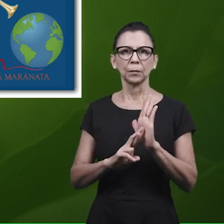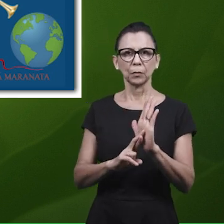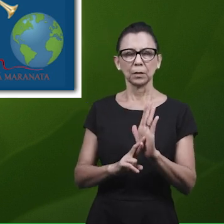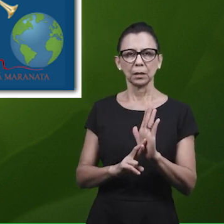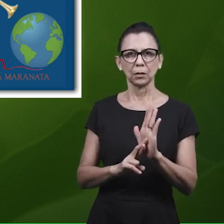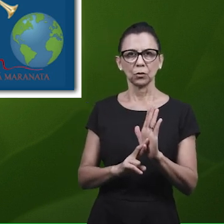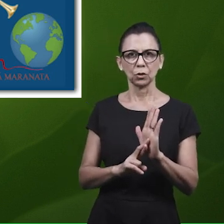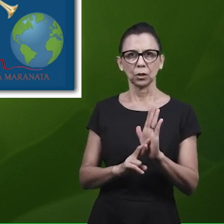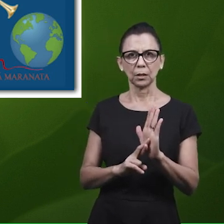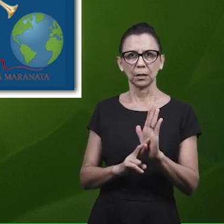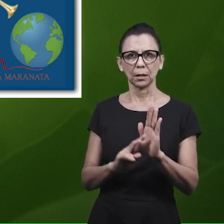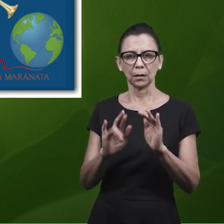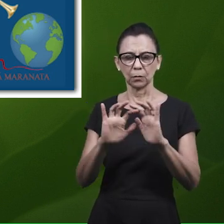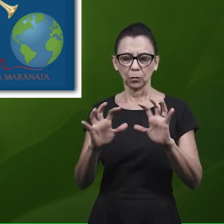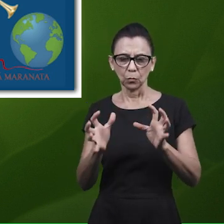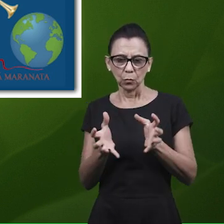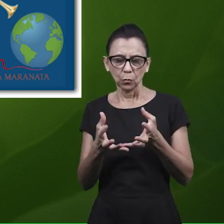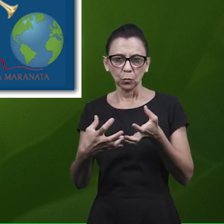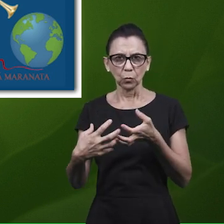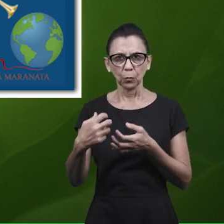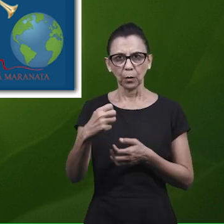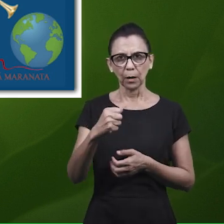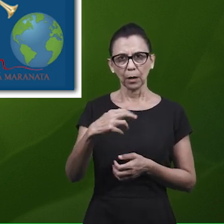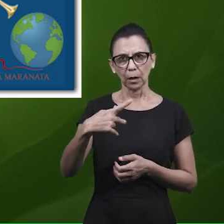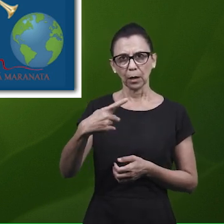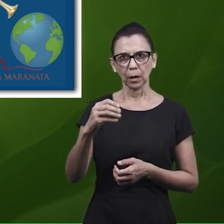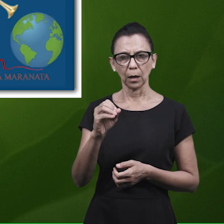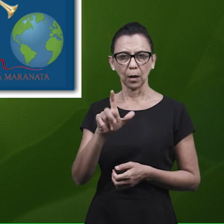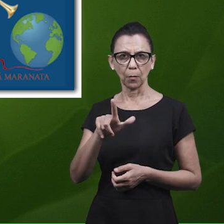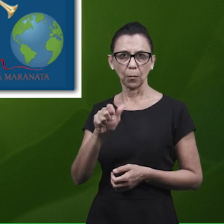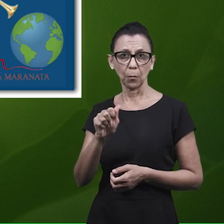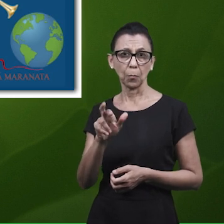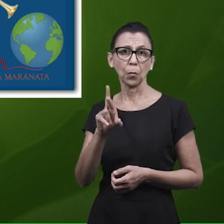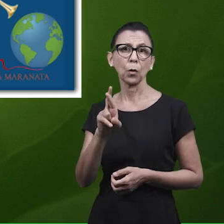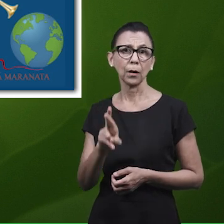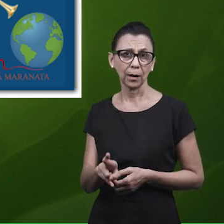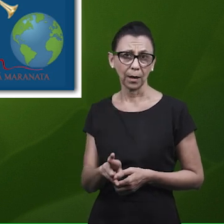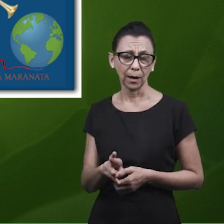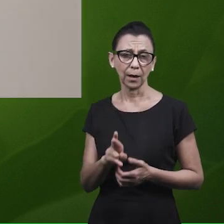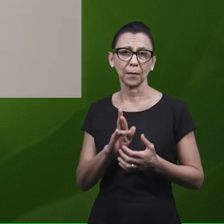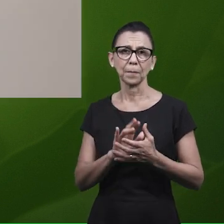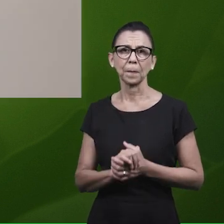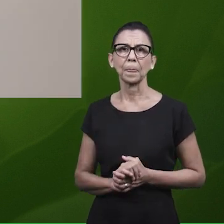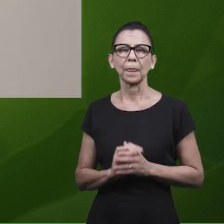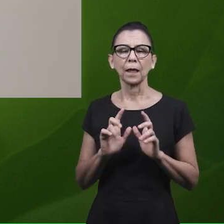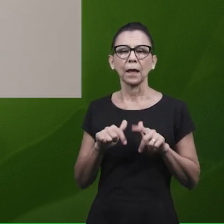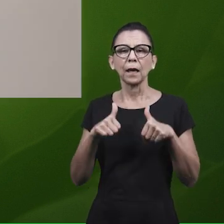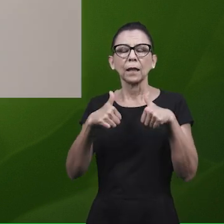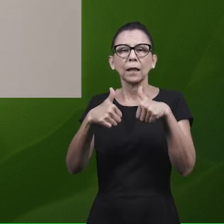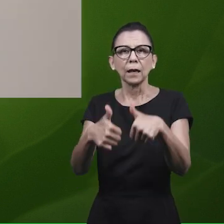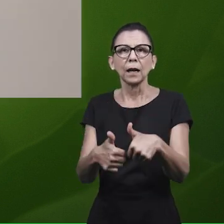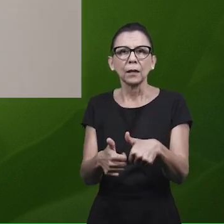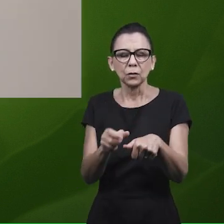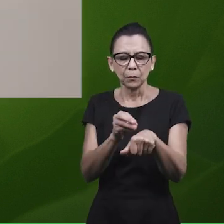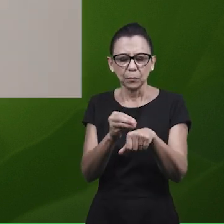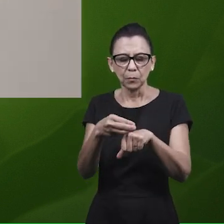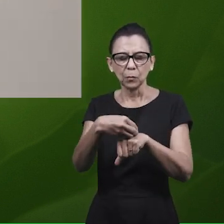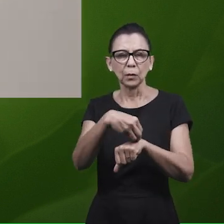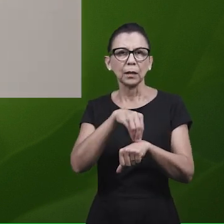portion apolaire. Cette portion, elle n'a pas l'affinité avec l'eau, ici par la